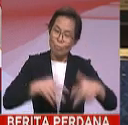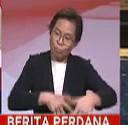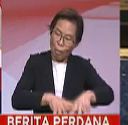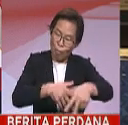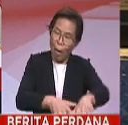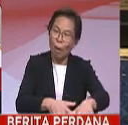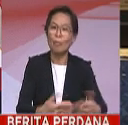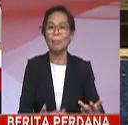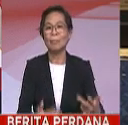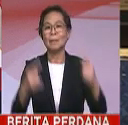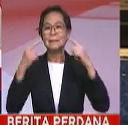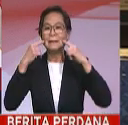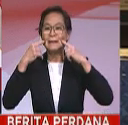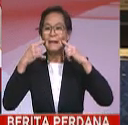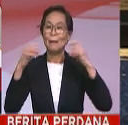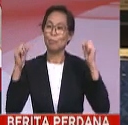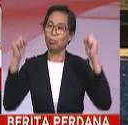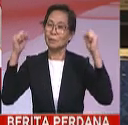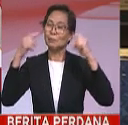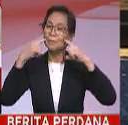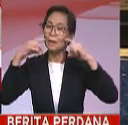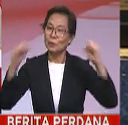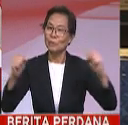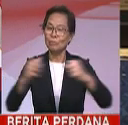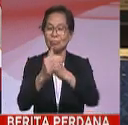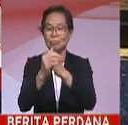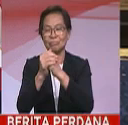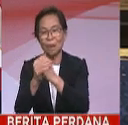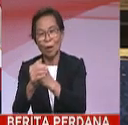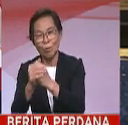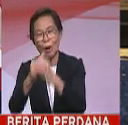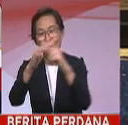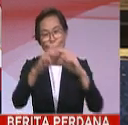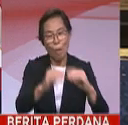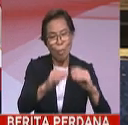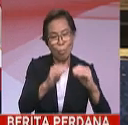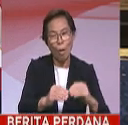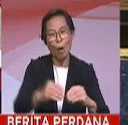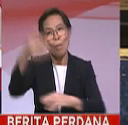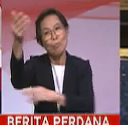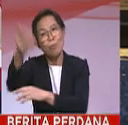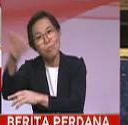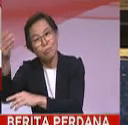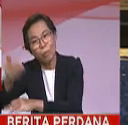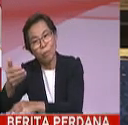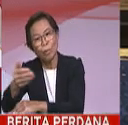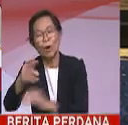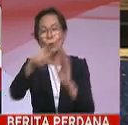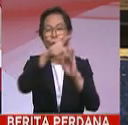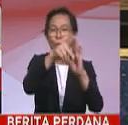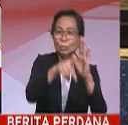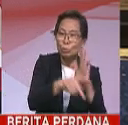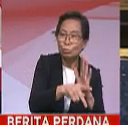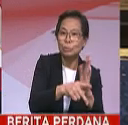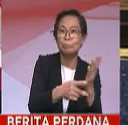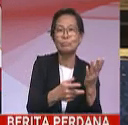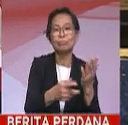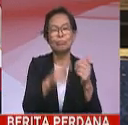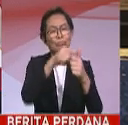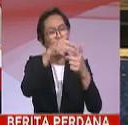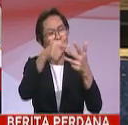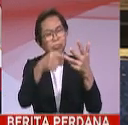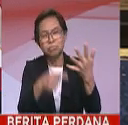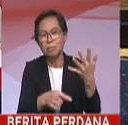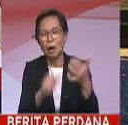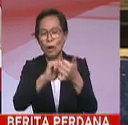termasuk Taipusam, Tahun Baru Cina, mesyuarat, seminar, kursus